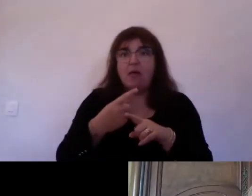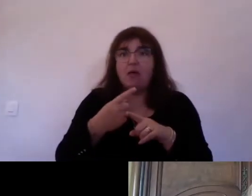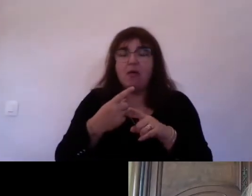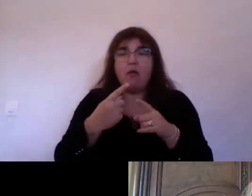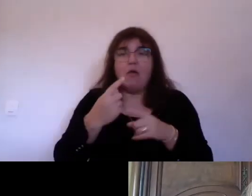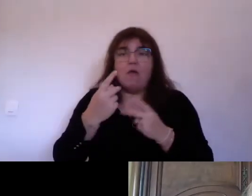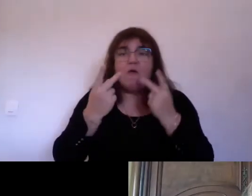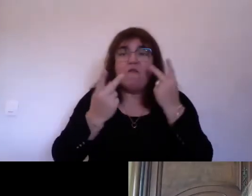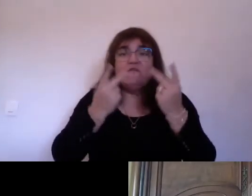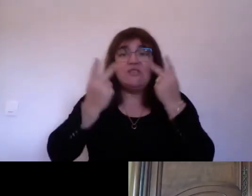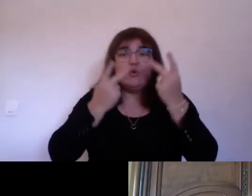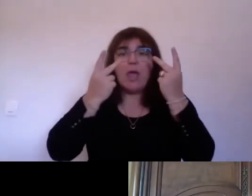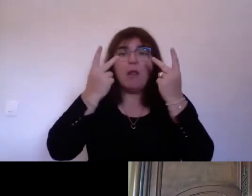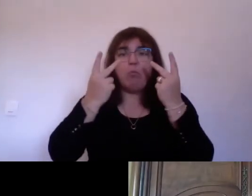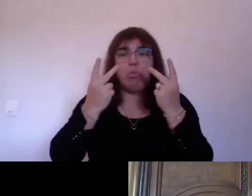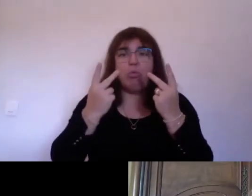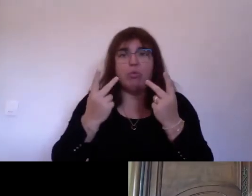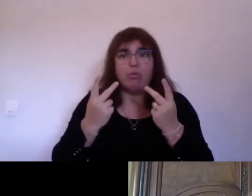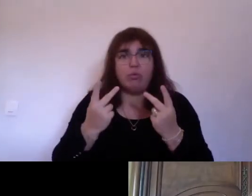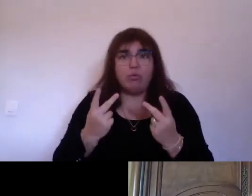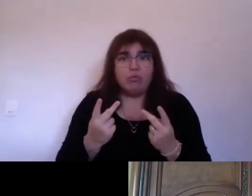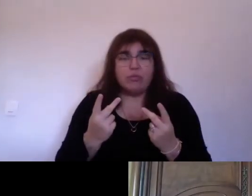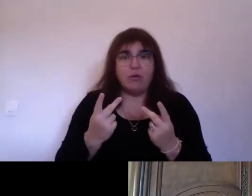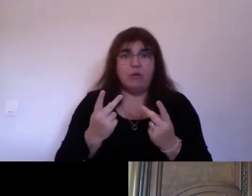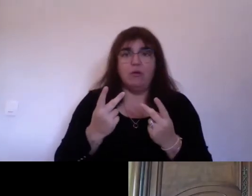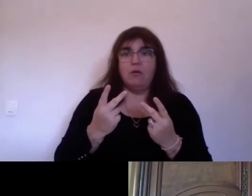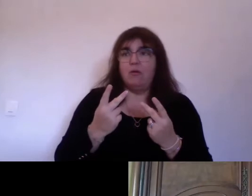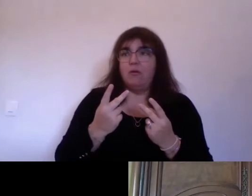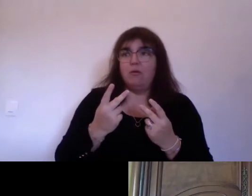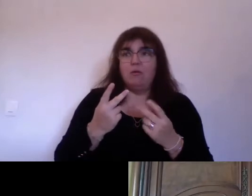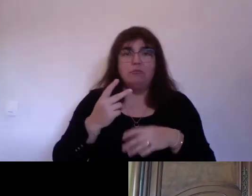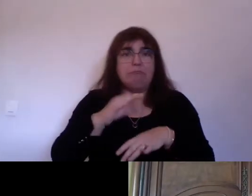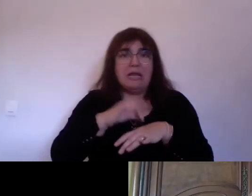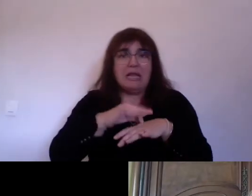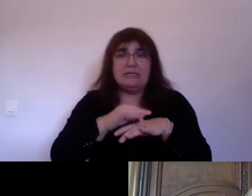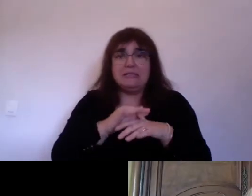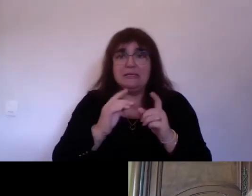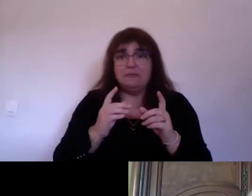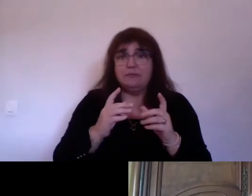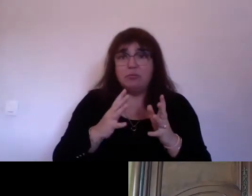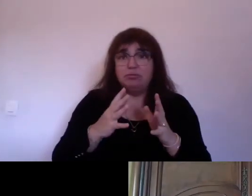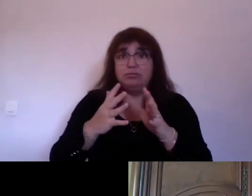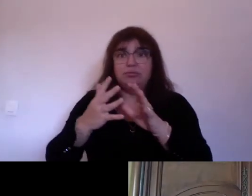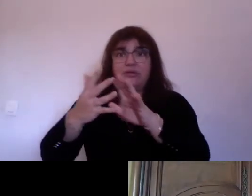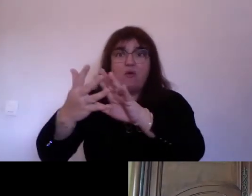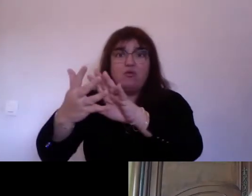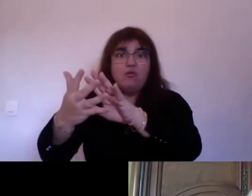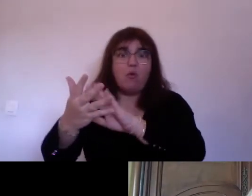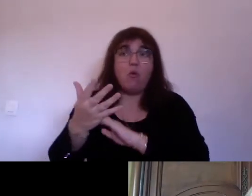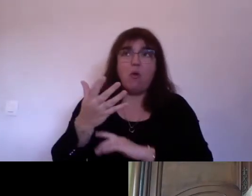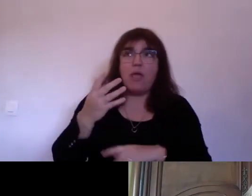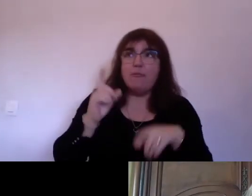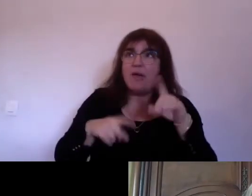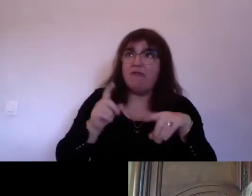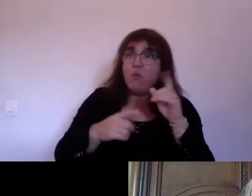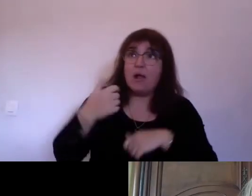son univers s'est rétréci. Et heureusement, parfois, se souvenant de quelques œuvres, elle avait plaisir à